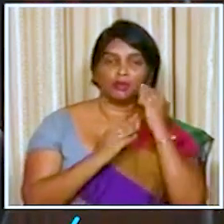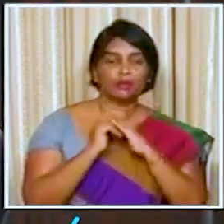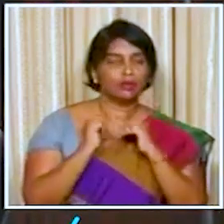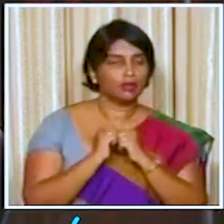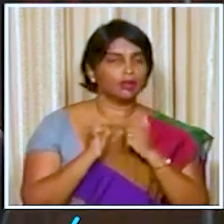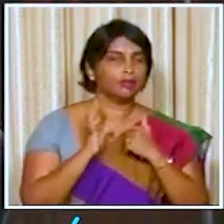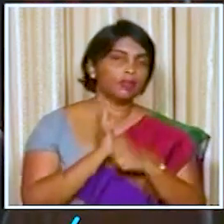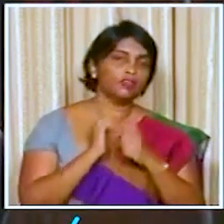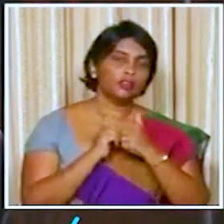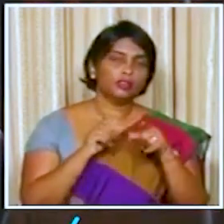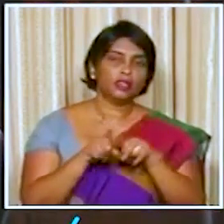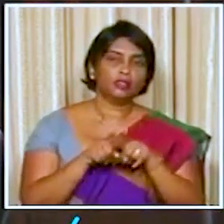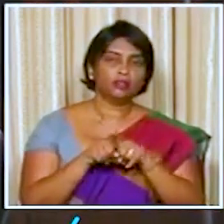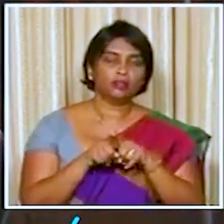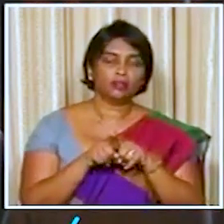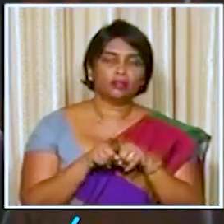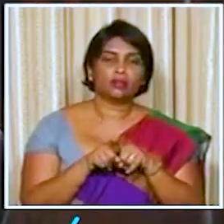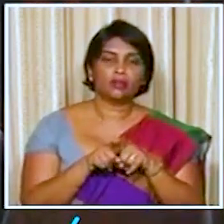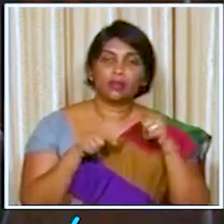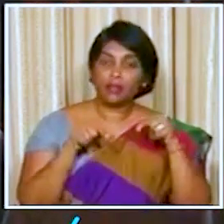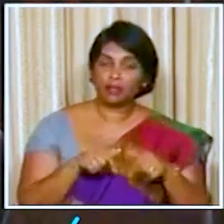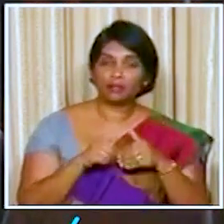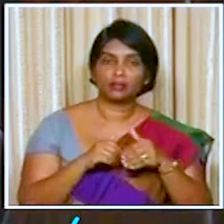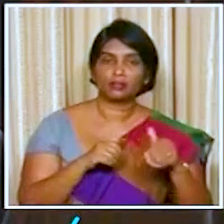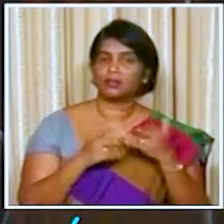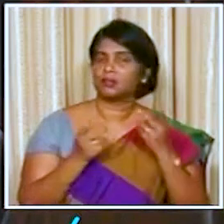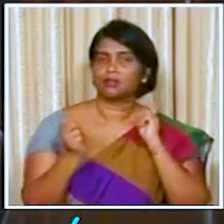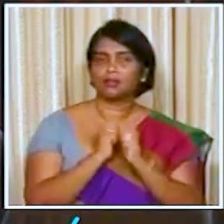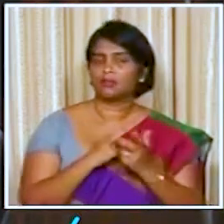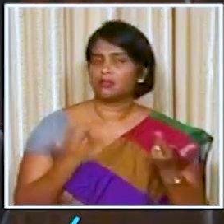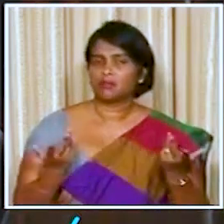විදේශ විනිමය පනතට ඇයි අදටත් බැරි එකට සංශෝධනයක්